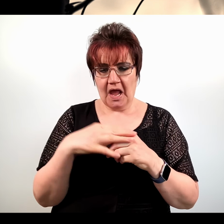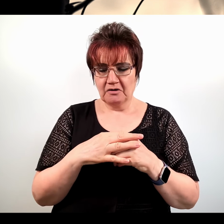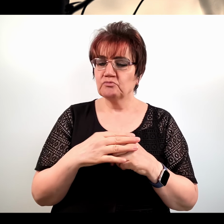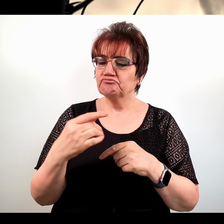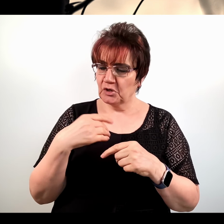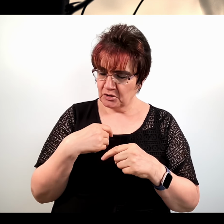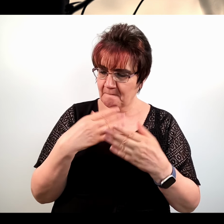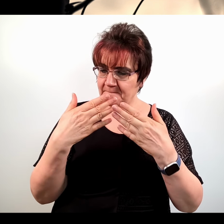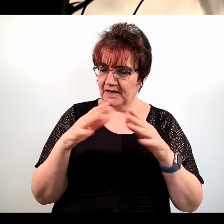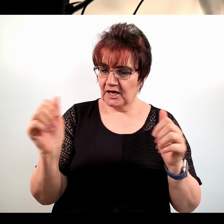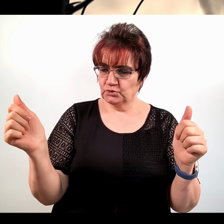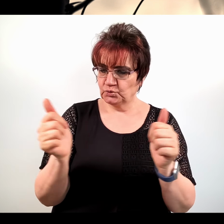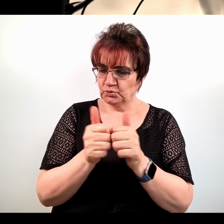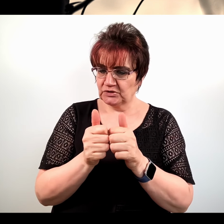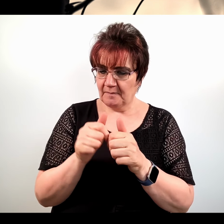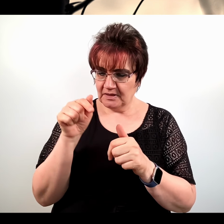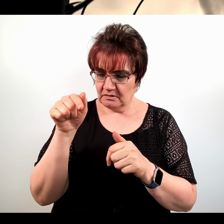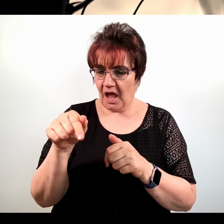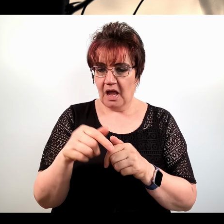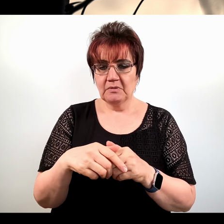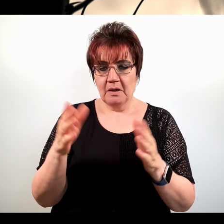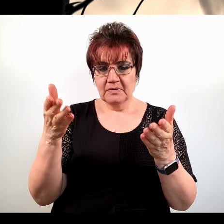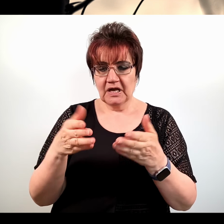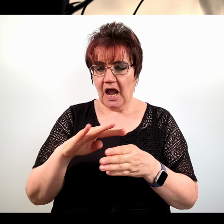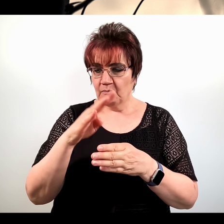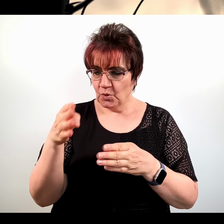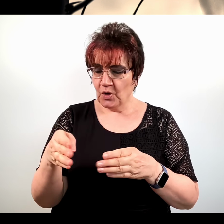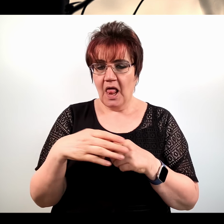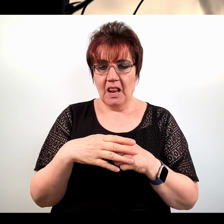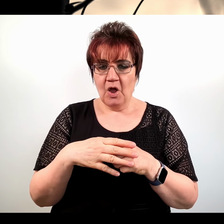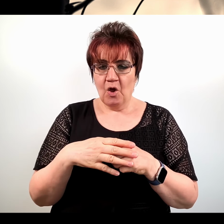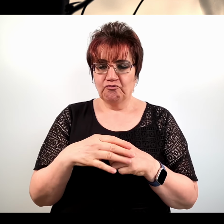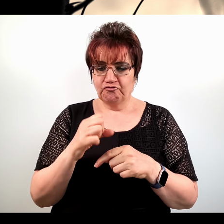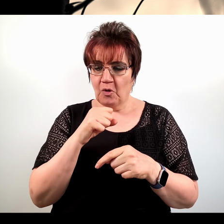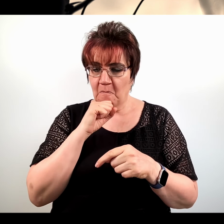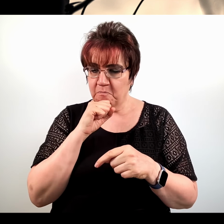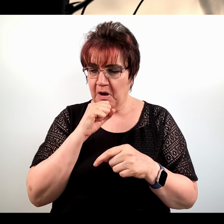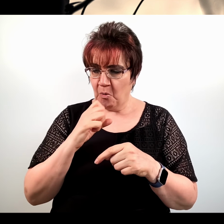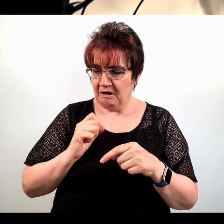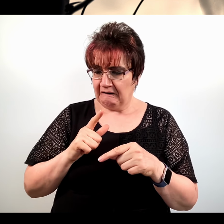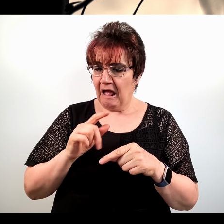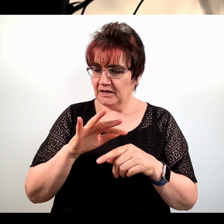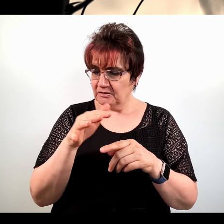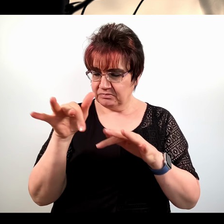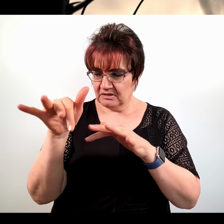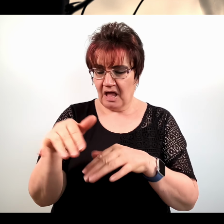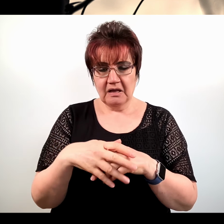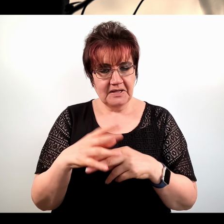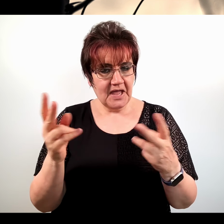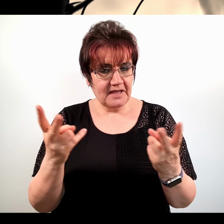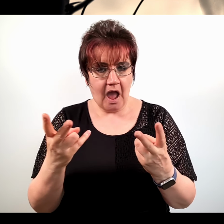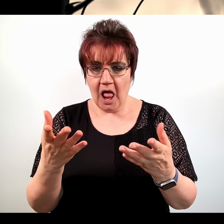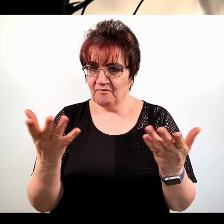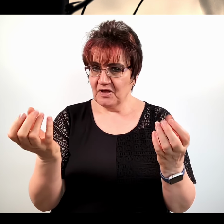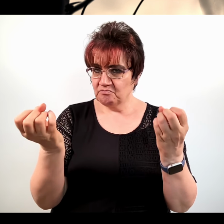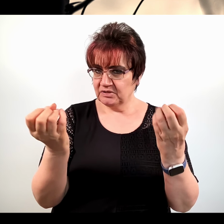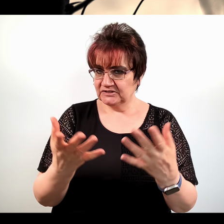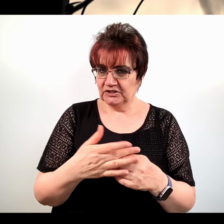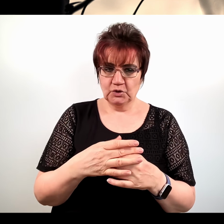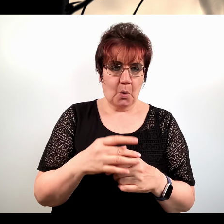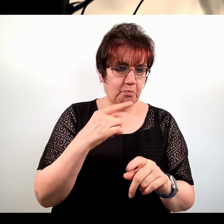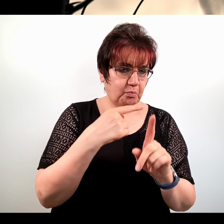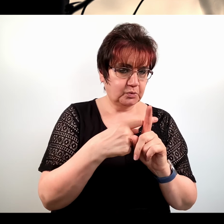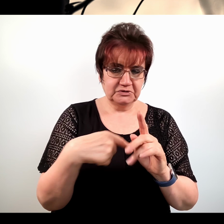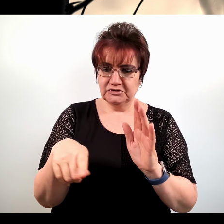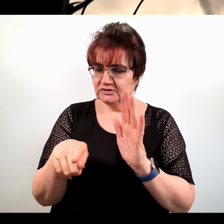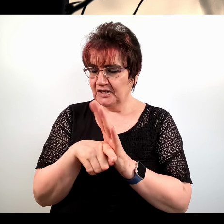werde mit dir hier die Nacht verbringen, auf dem Grabhügel des reichen Bauern. Und was auch kommen mag, ob Gutes oder